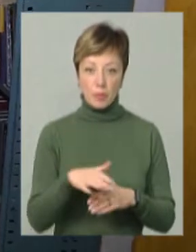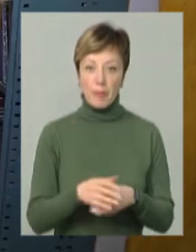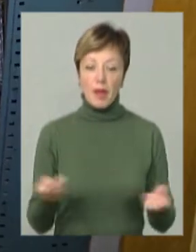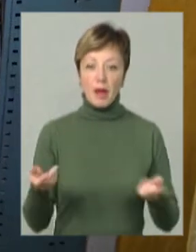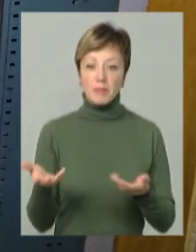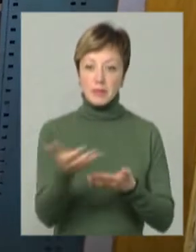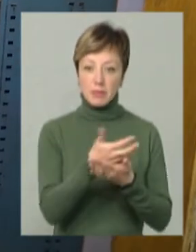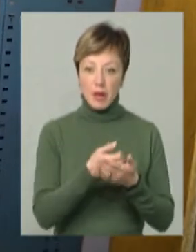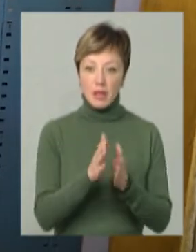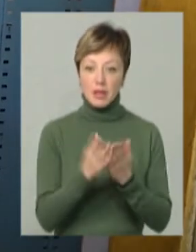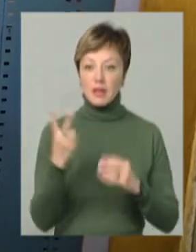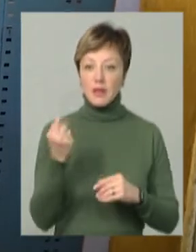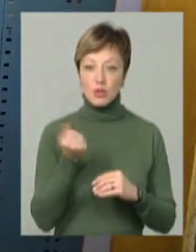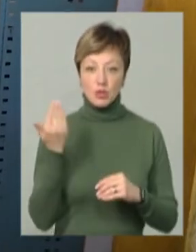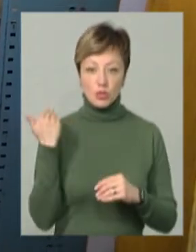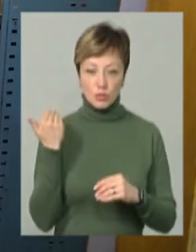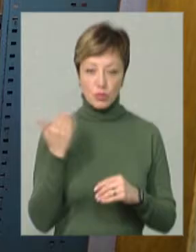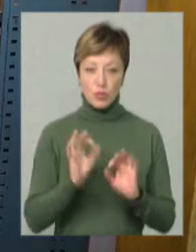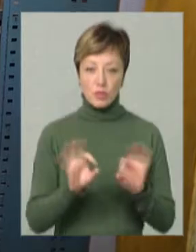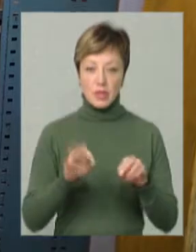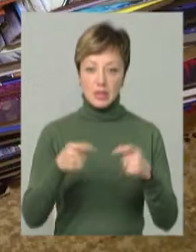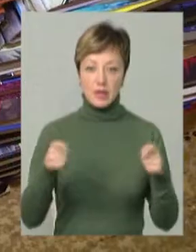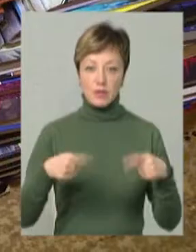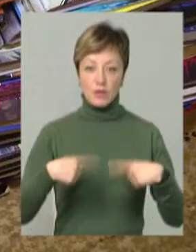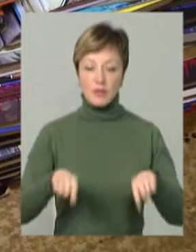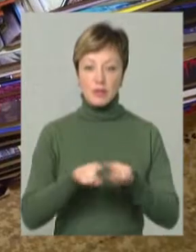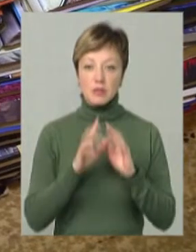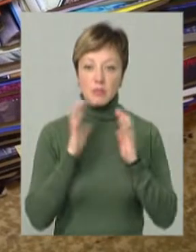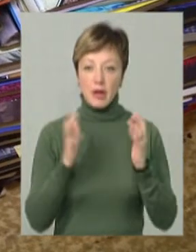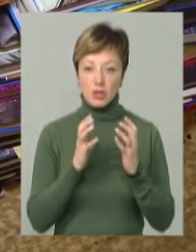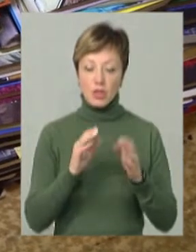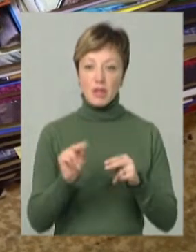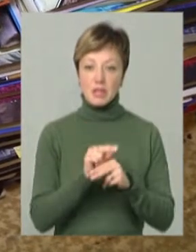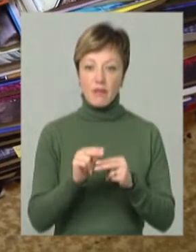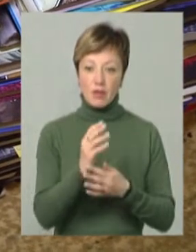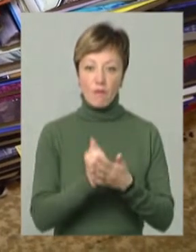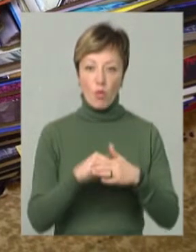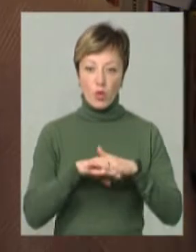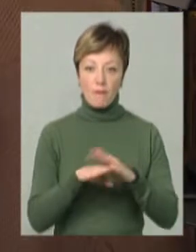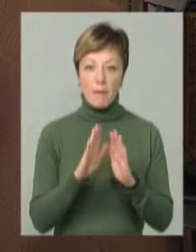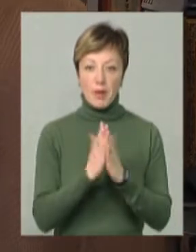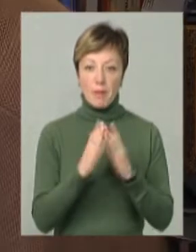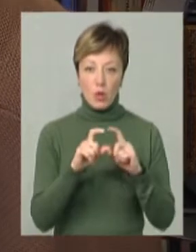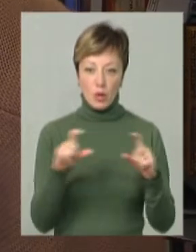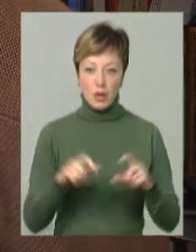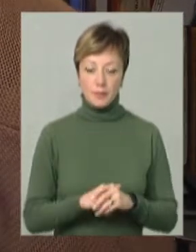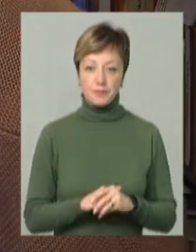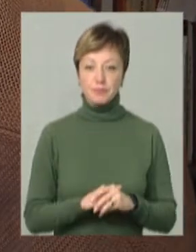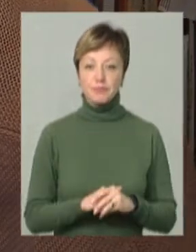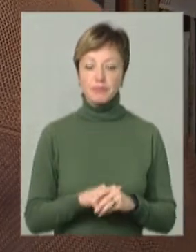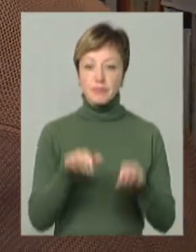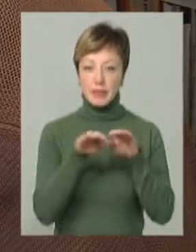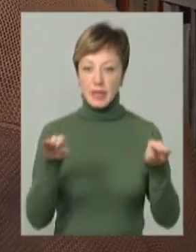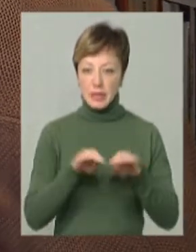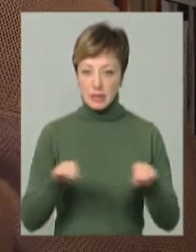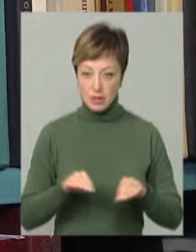Знесли книги до сховища 2 тижні тому, розповідає завідуюча відділом збереження та реставрації фондів бібліотеки Оксана Косюк. На